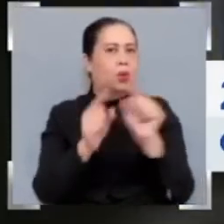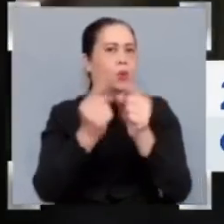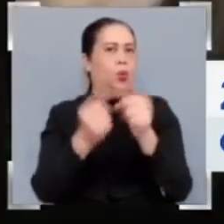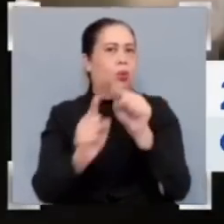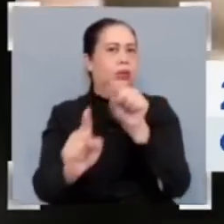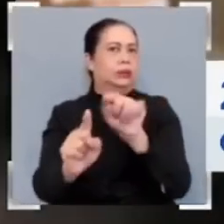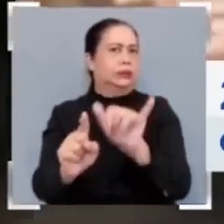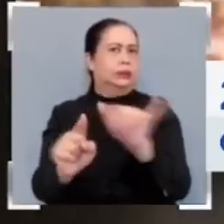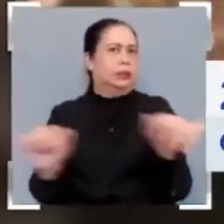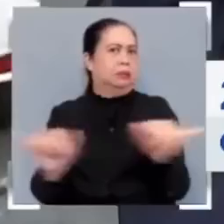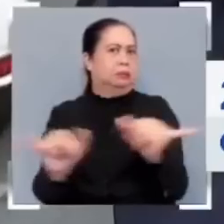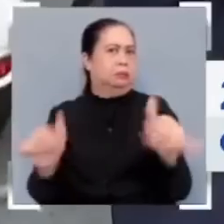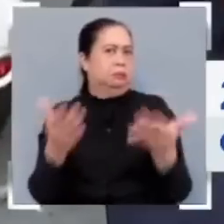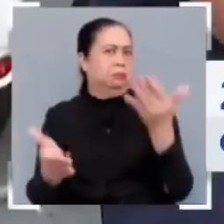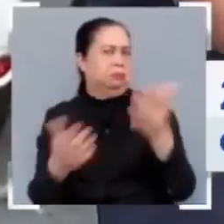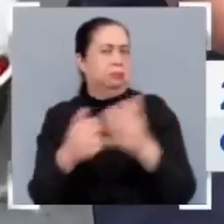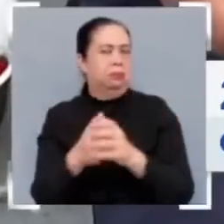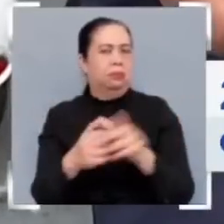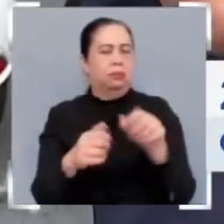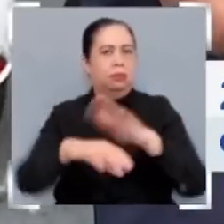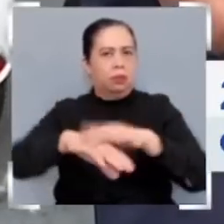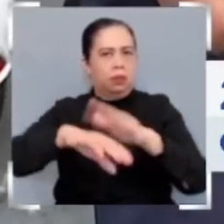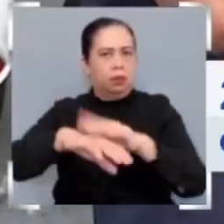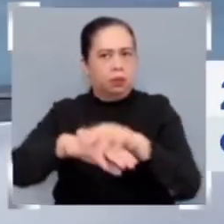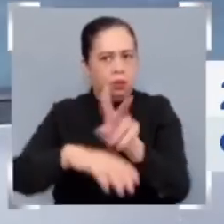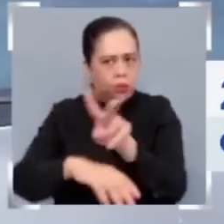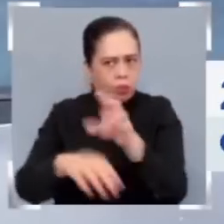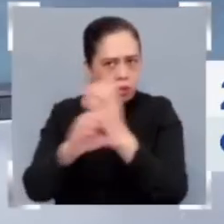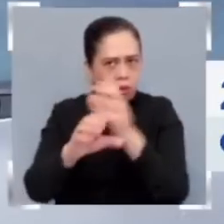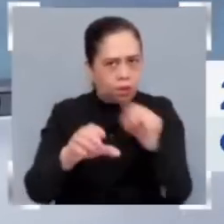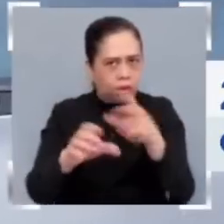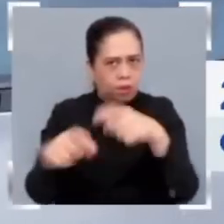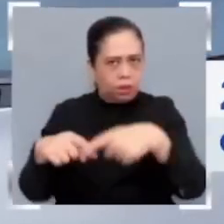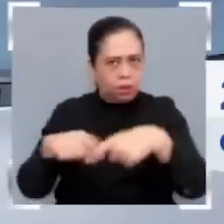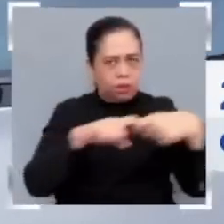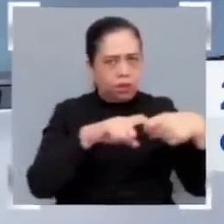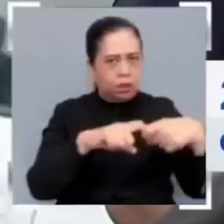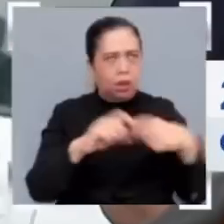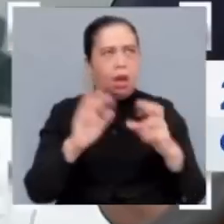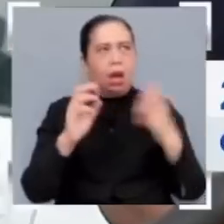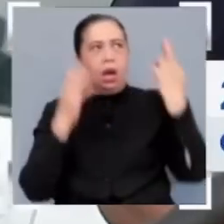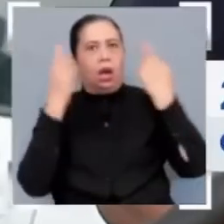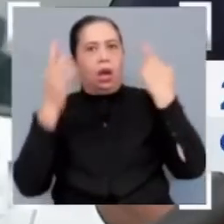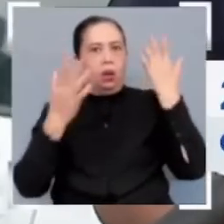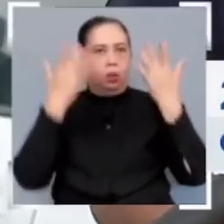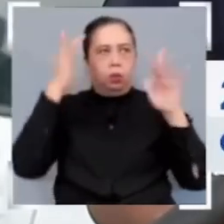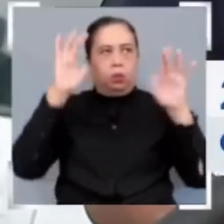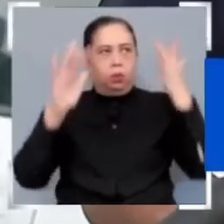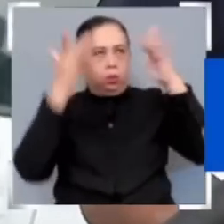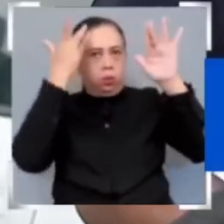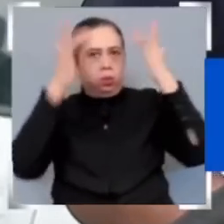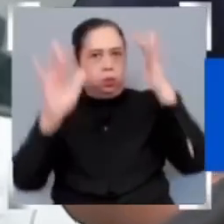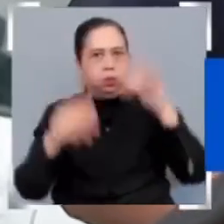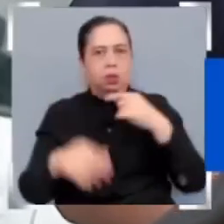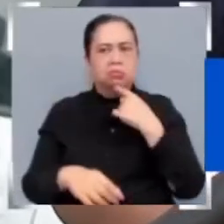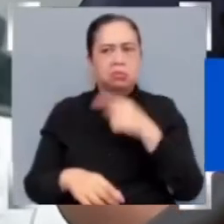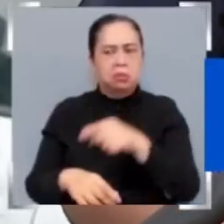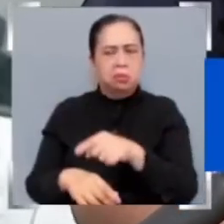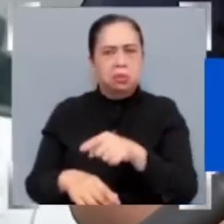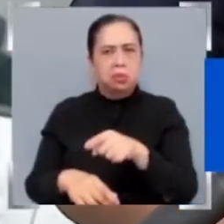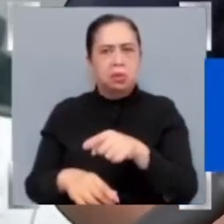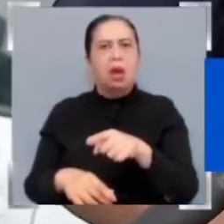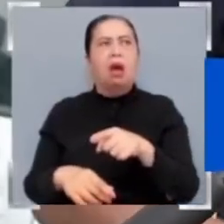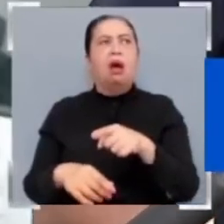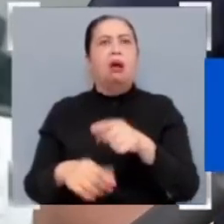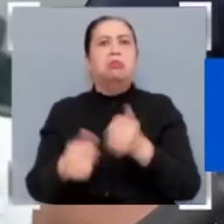ito. Nang sitahin ng driver ng dalawang kotseng in-impound, nagdahilan pa raw sila. Ang sabi po ay hinahabol po ako ng